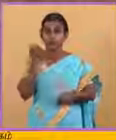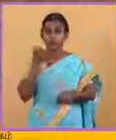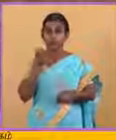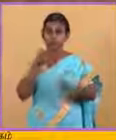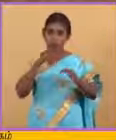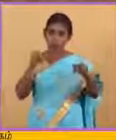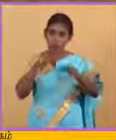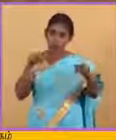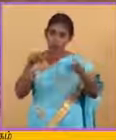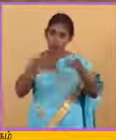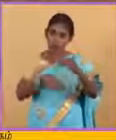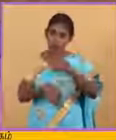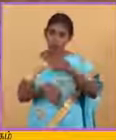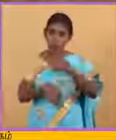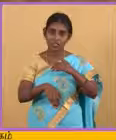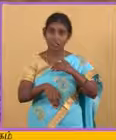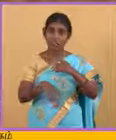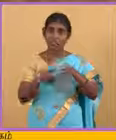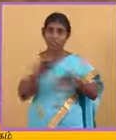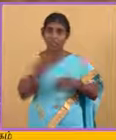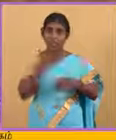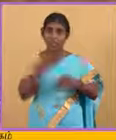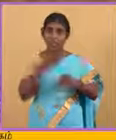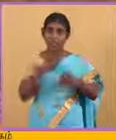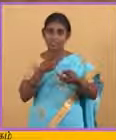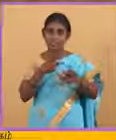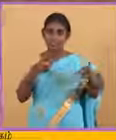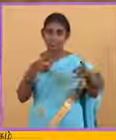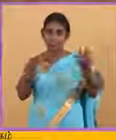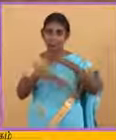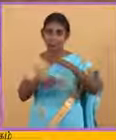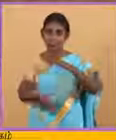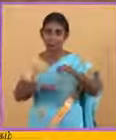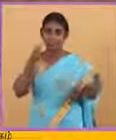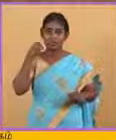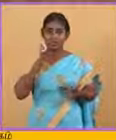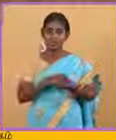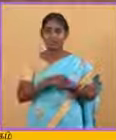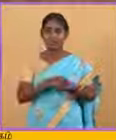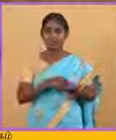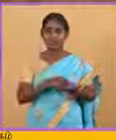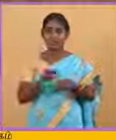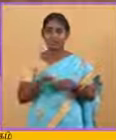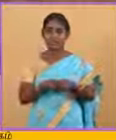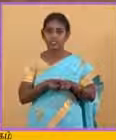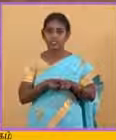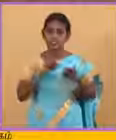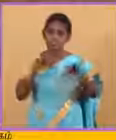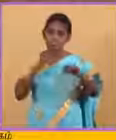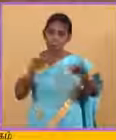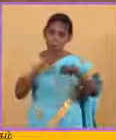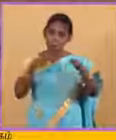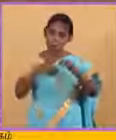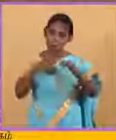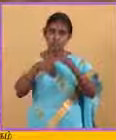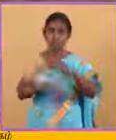தோண்டணும். தோண்ட தோண்ட கிழங்கு வருது. அந்த கிழங்கை கல்லி எடுக்கிறது மாதிரி என்ன செய்யணும்? தோண்டுதல் அப்படிங்கிற பொருளை குடிக்குதுன்னு